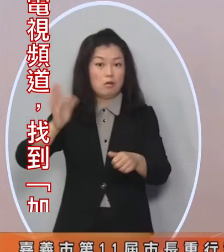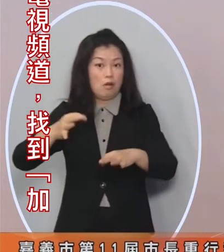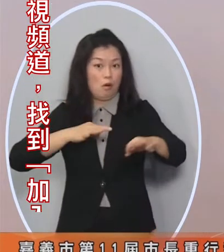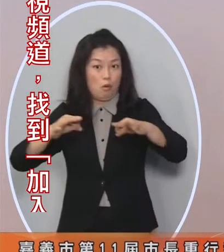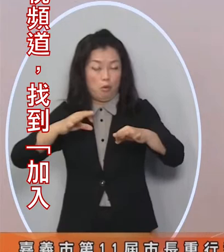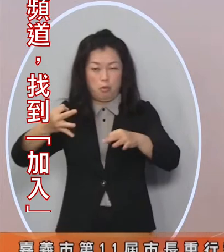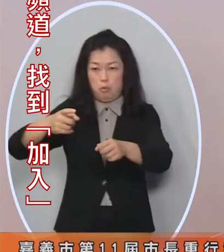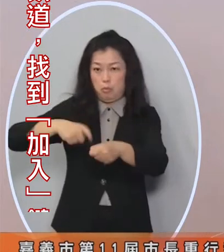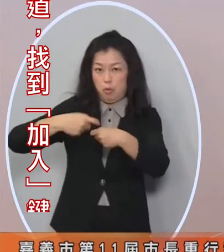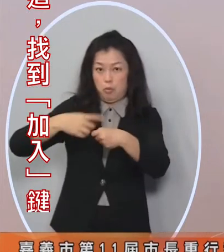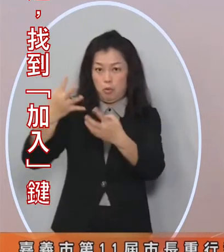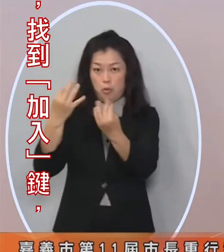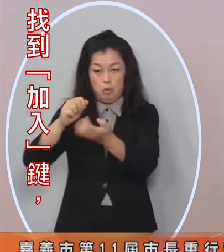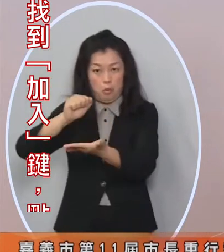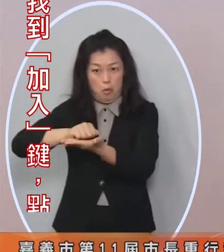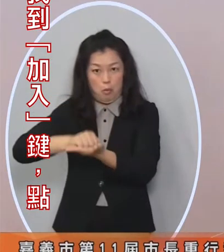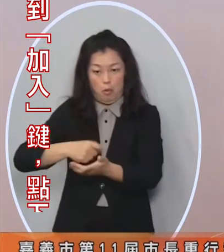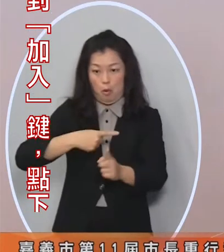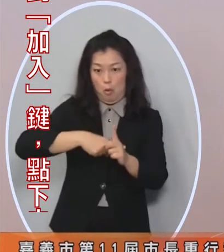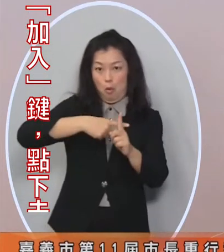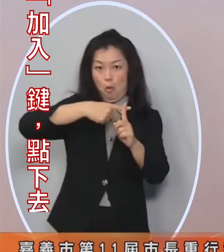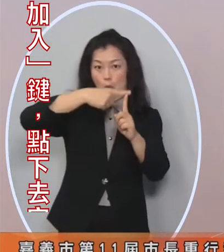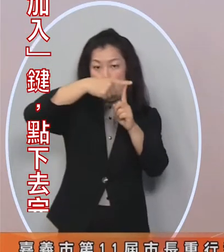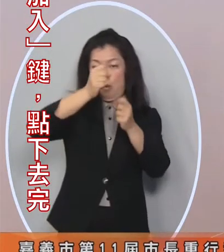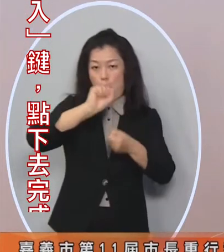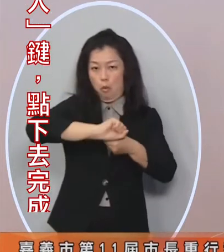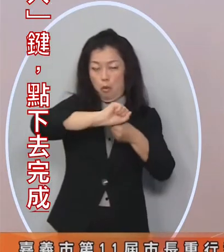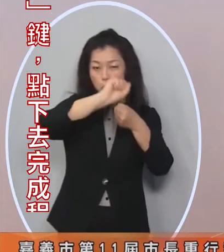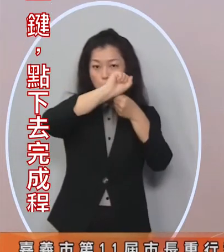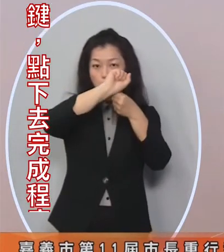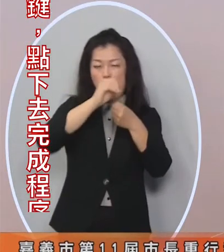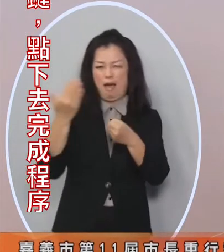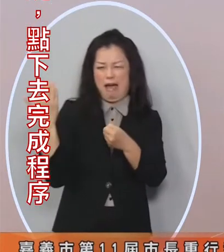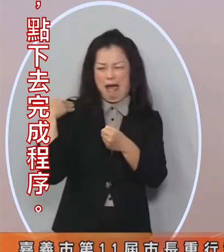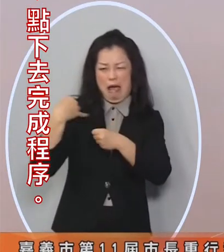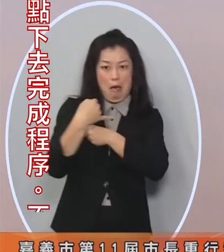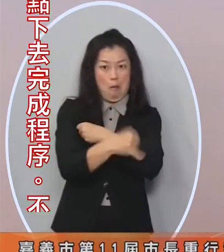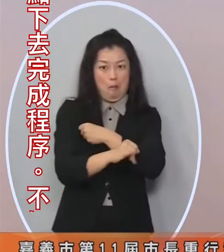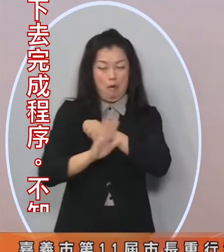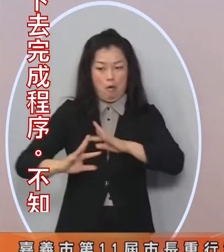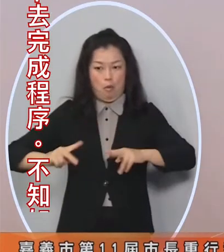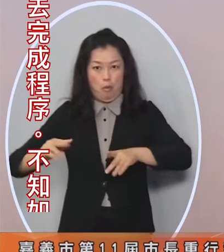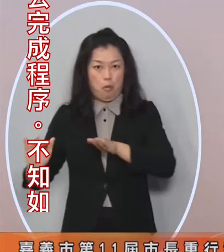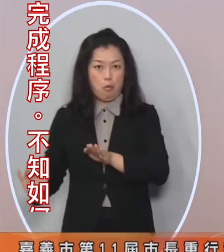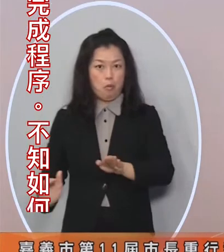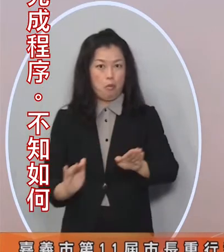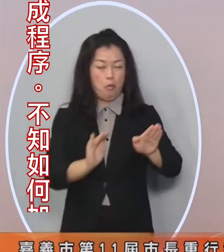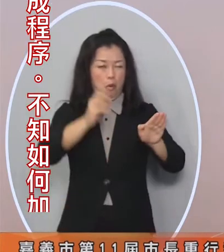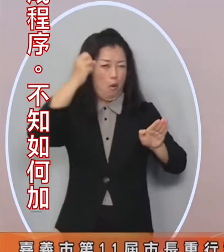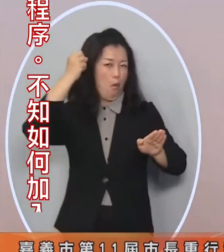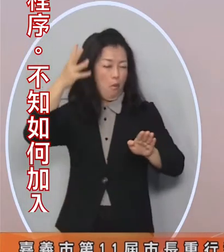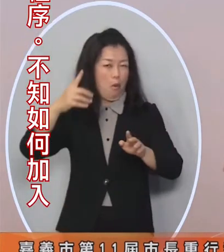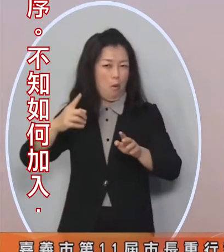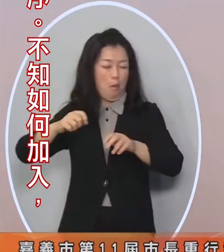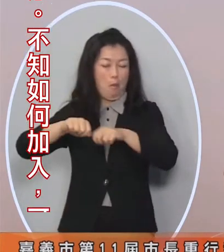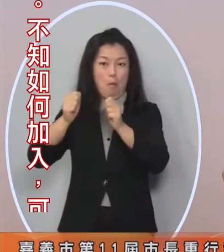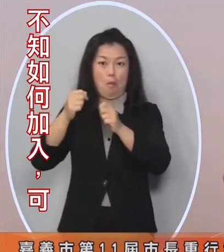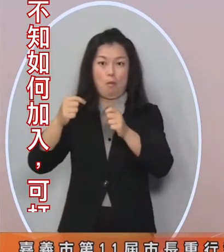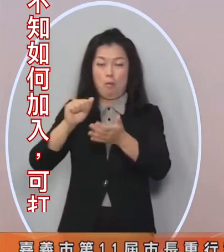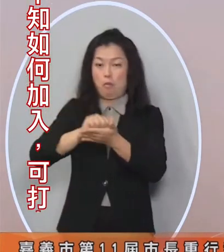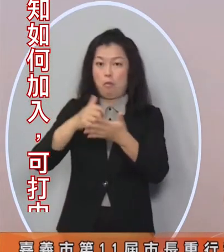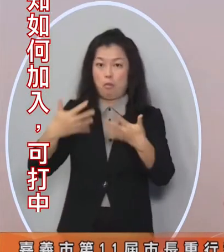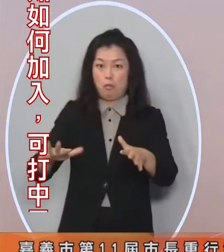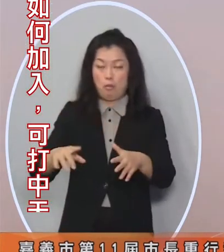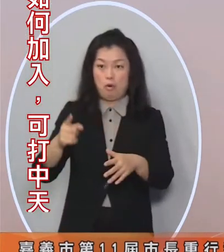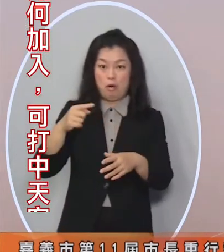高。我们再看到对过去的谷底，然后变成一个新高峰，所以来去两个有相